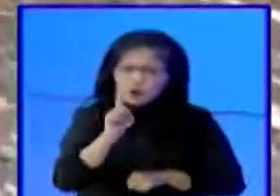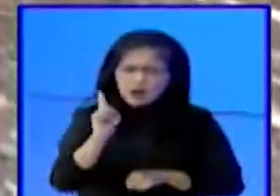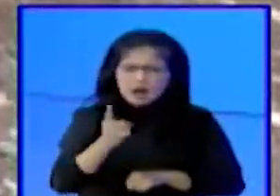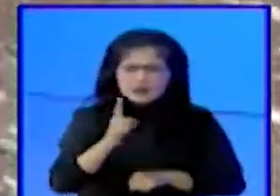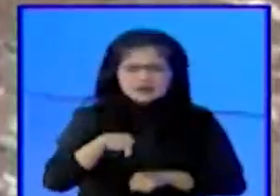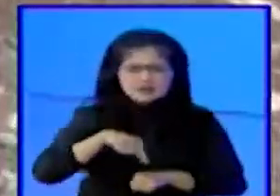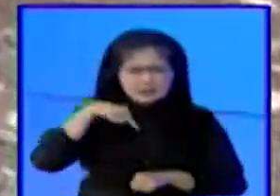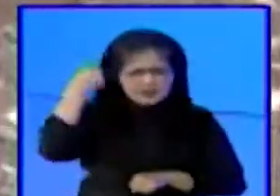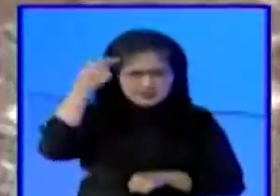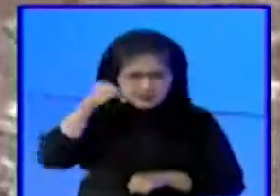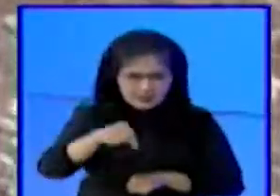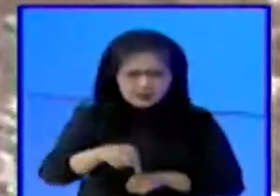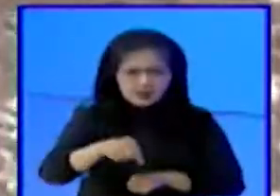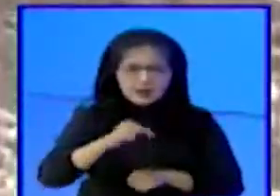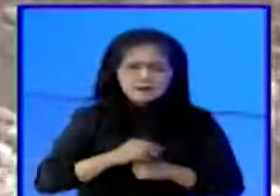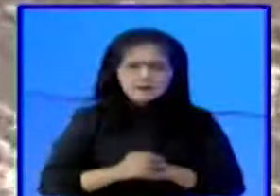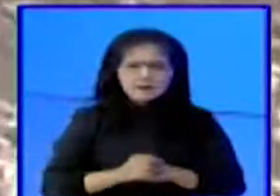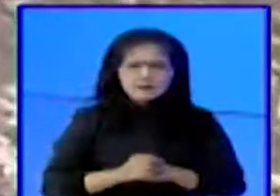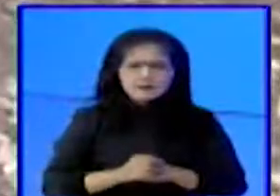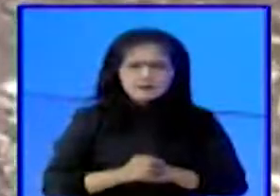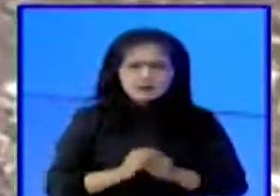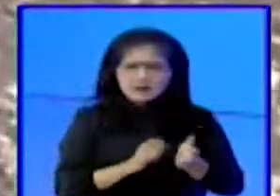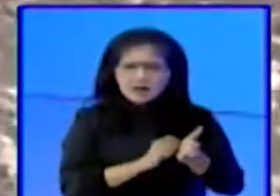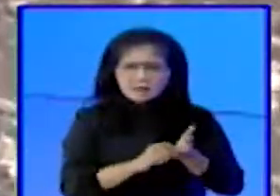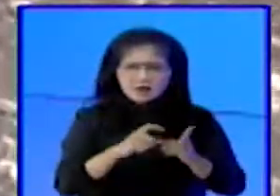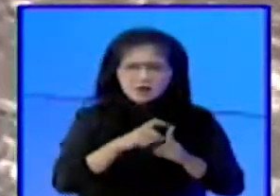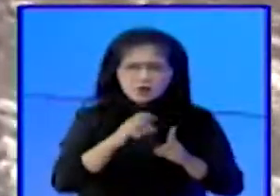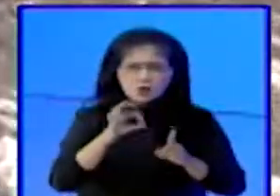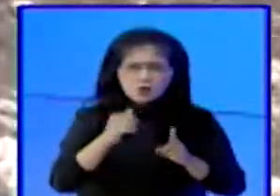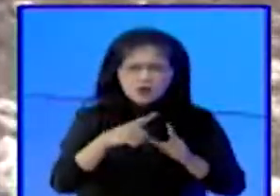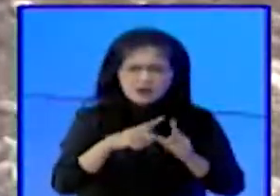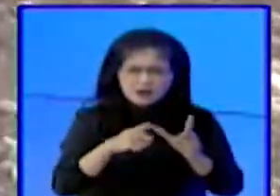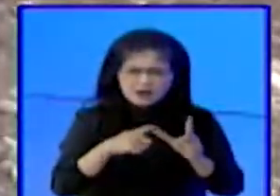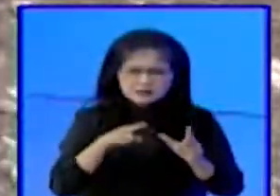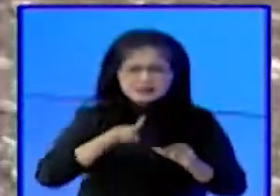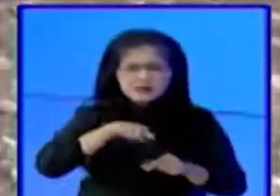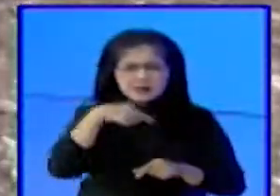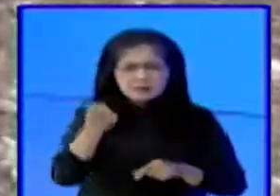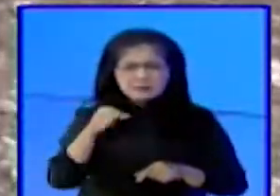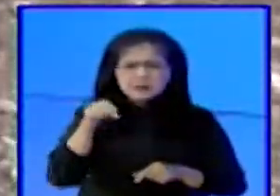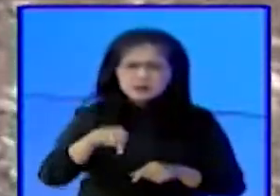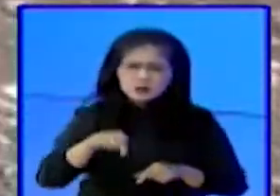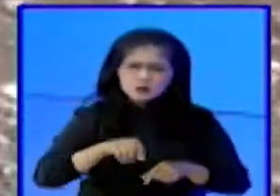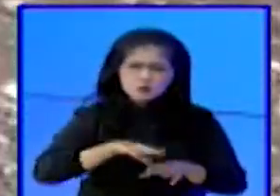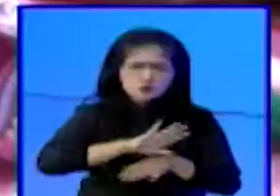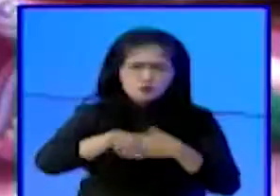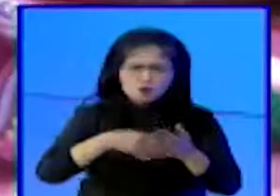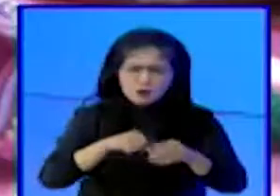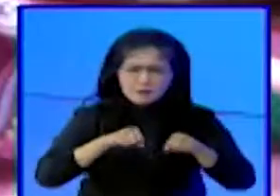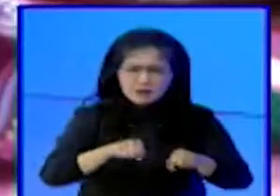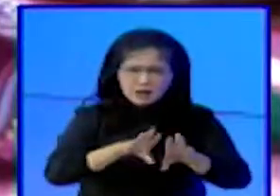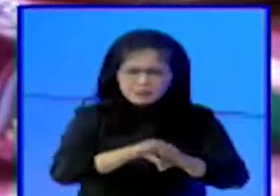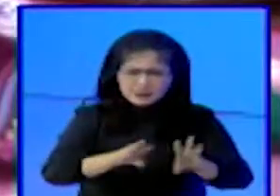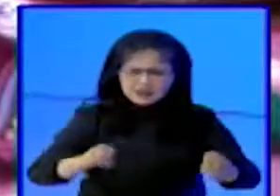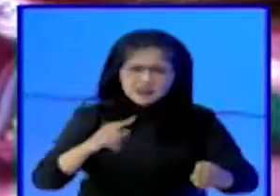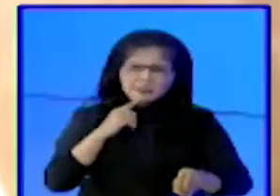siapa ini? Mama Dorcas. Lebih dari 150 perajin tenun bekerja di sini. Rata-rata wanita berusia